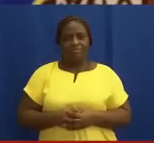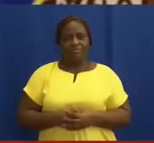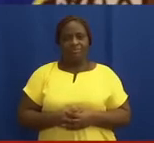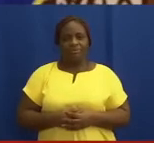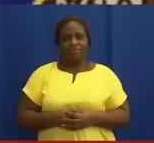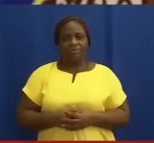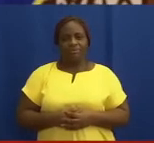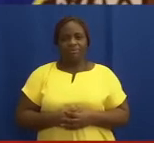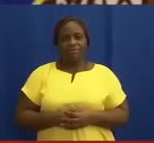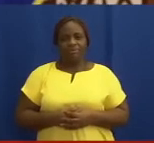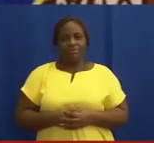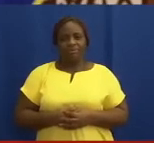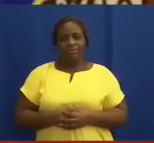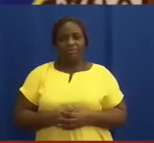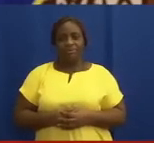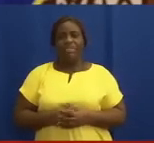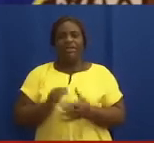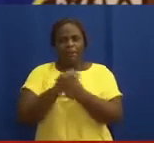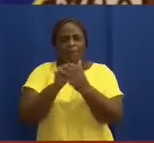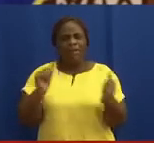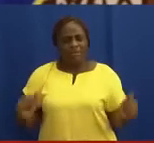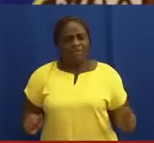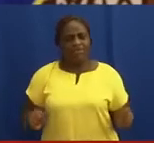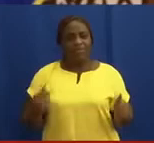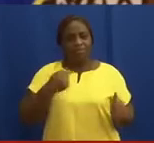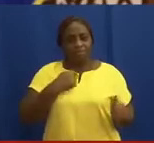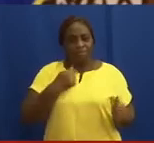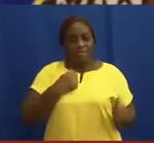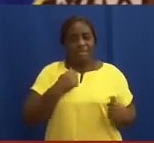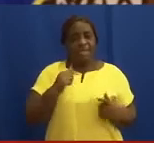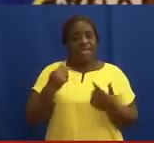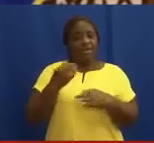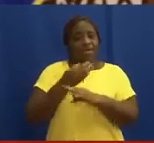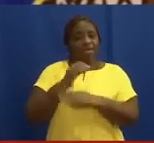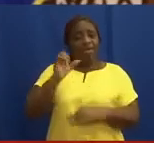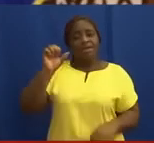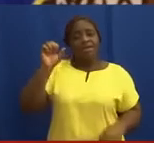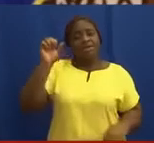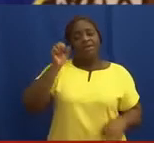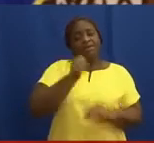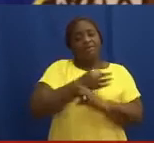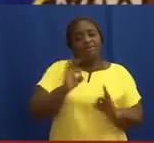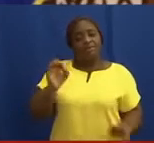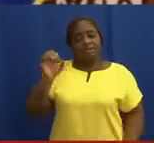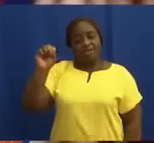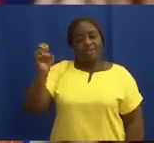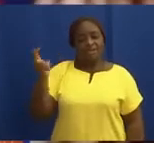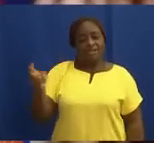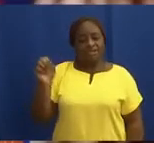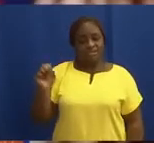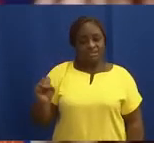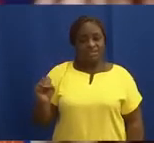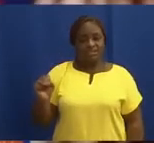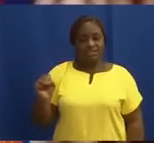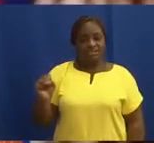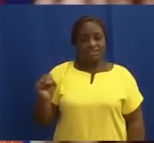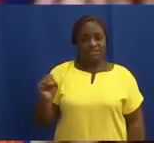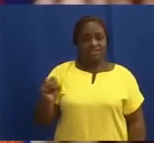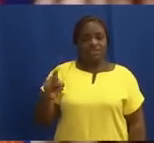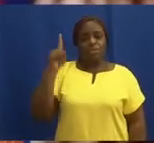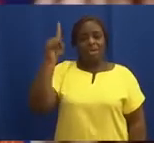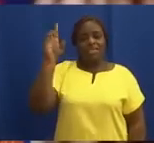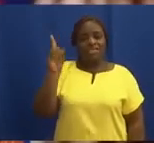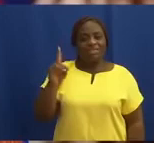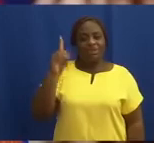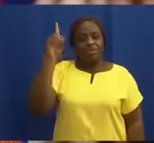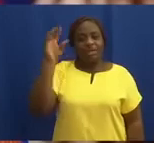this one district, one factory bamiye. Bejiano to, ni hani wanye washwe corona hela keshi